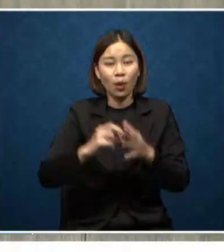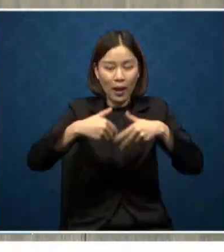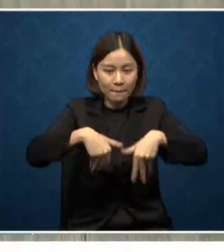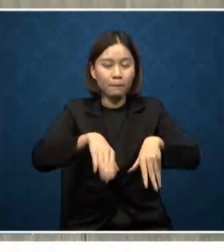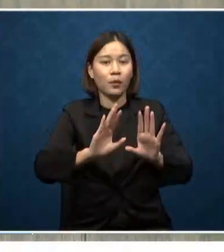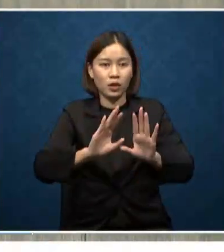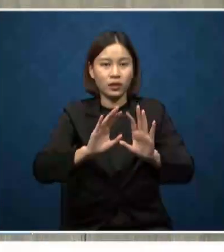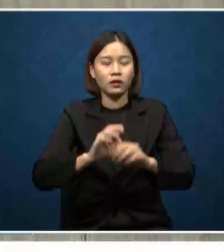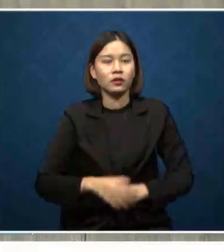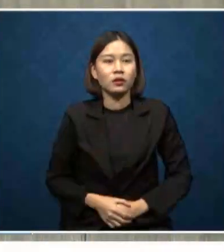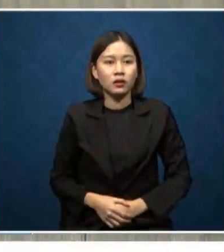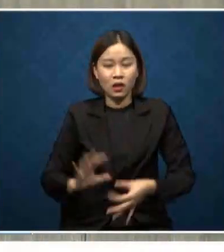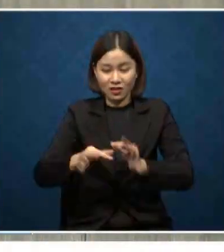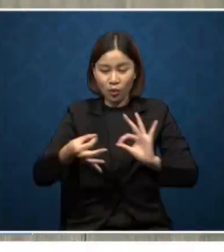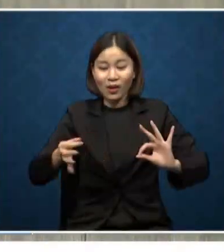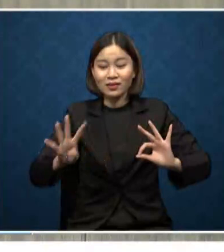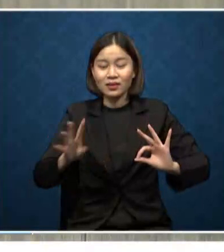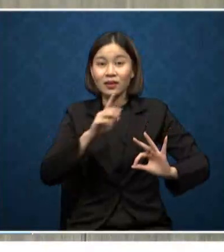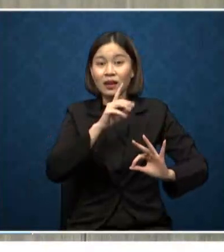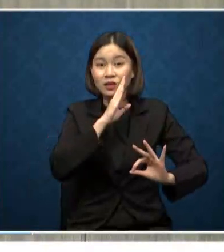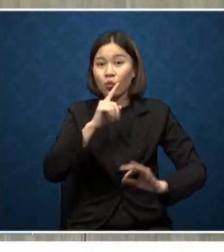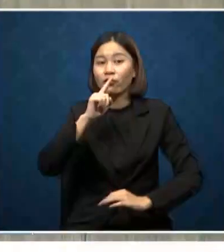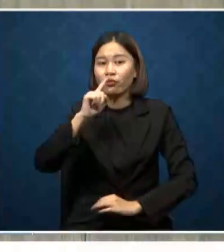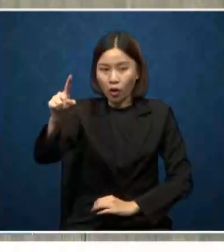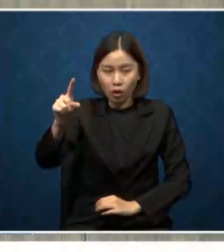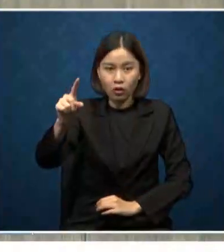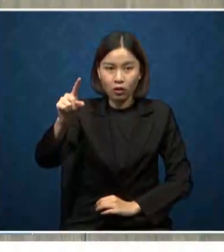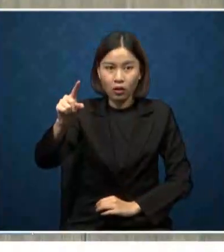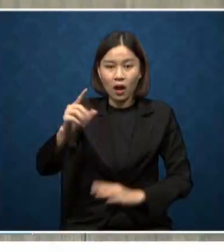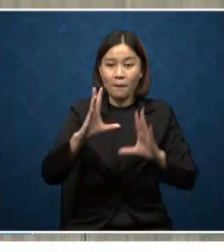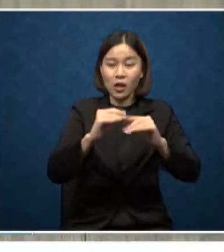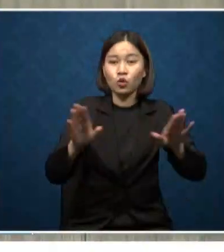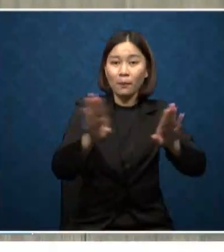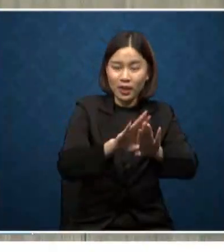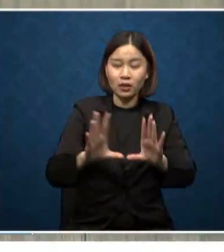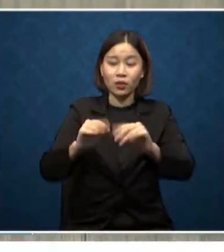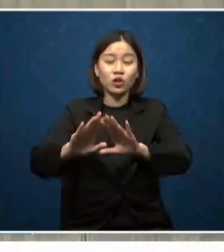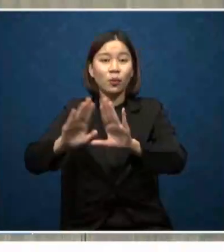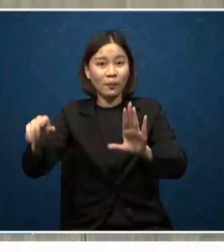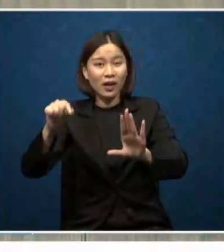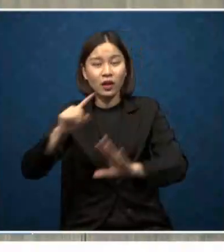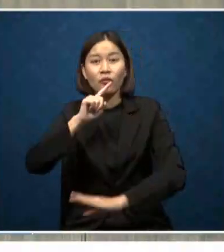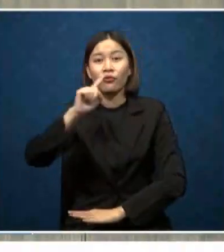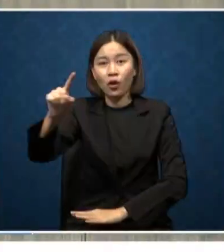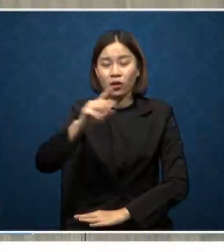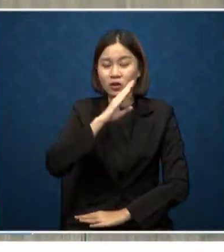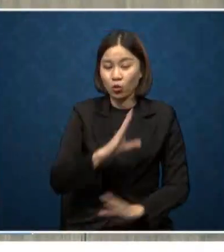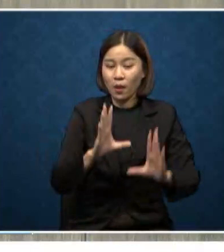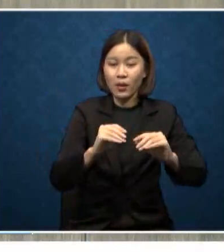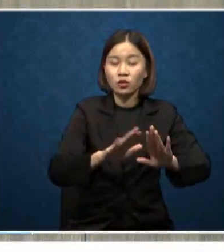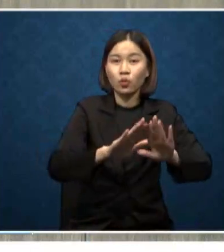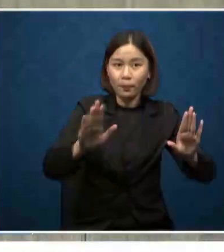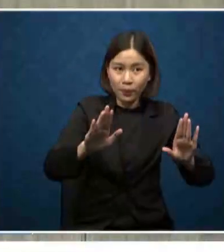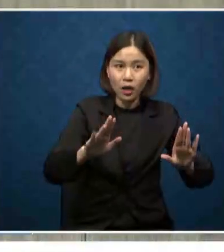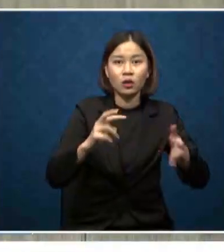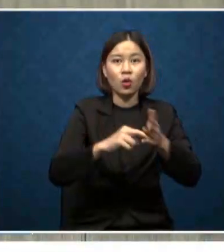ทันทีในวรรค 4บอกกรณีฟ้องนอกสมัยประชุมหรือในสมัยประชุมถ้าเป็นในสมัยประชุมก็